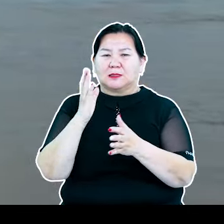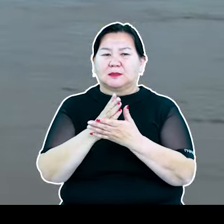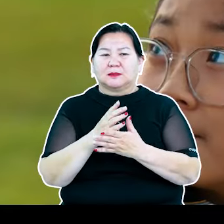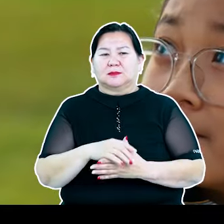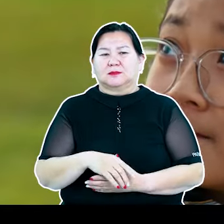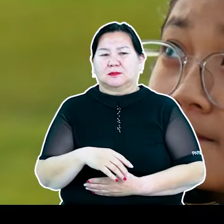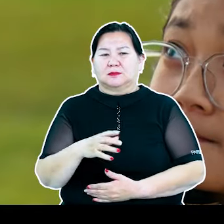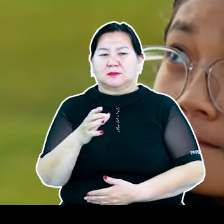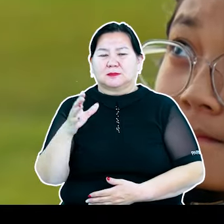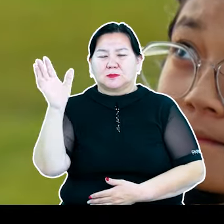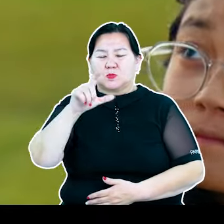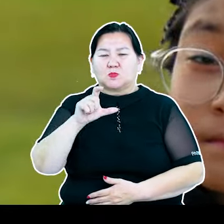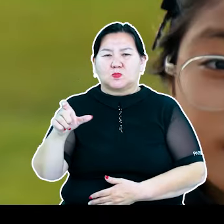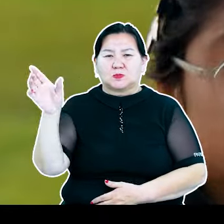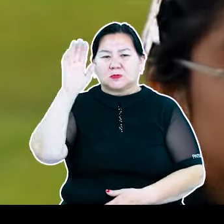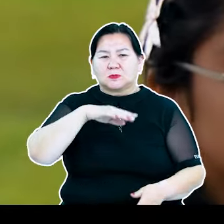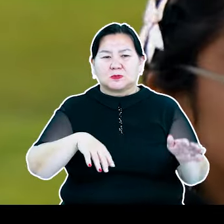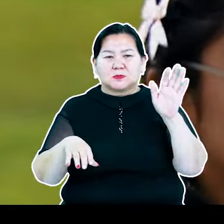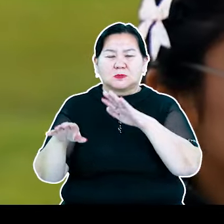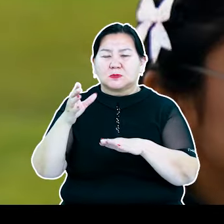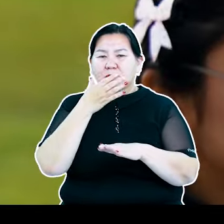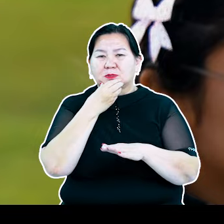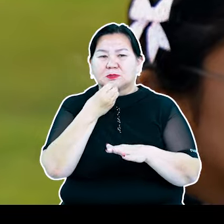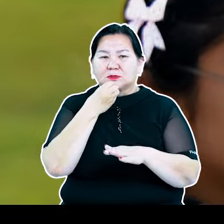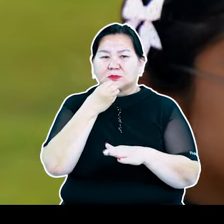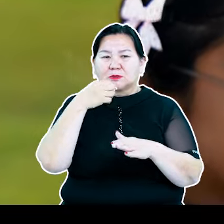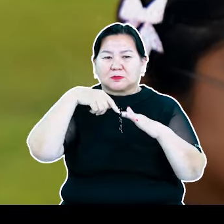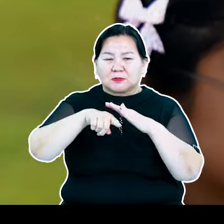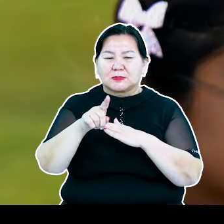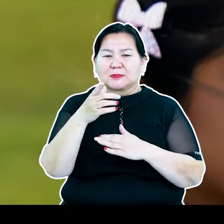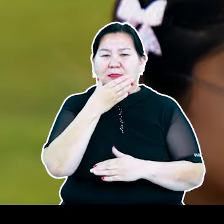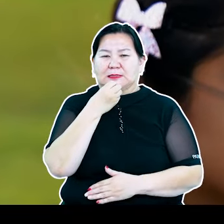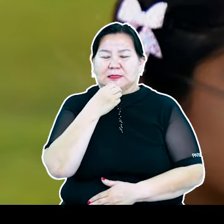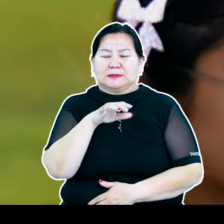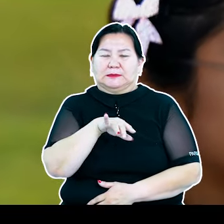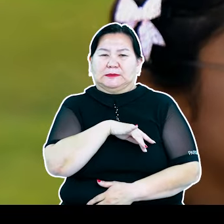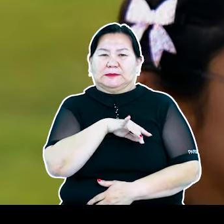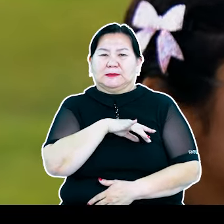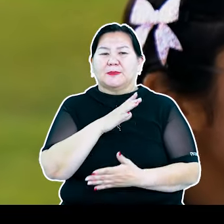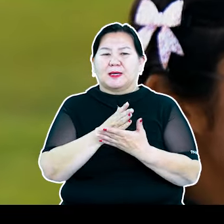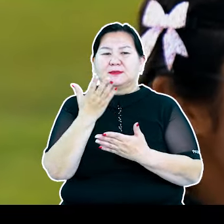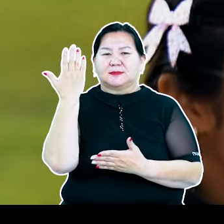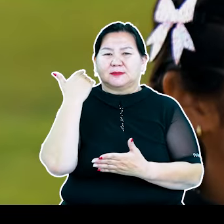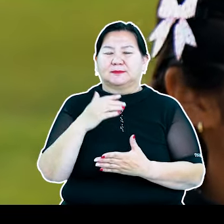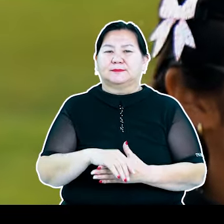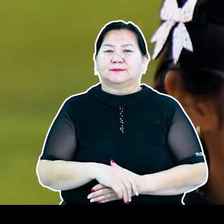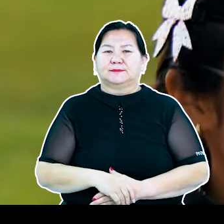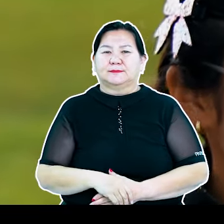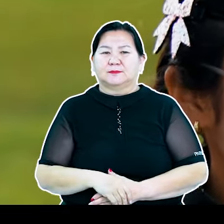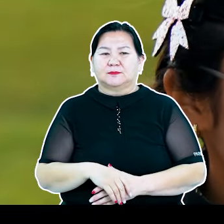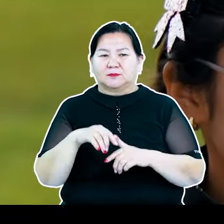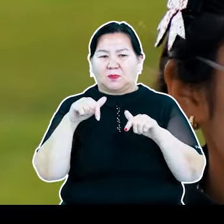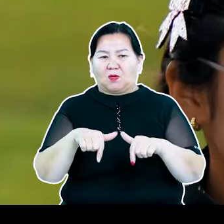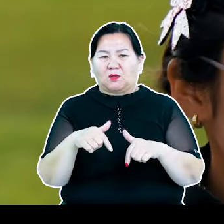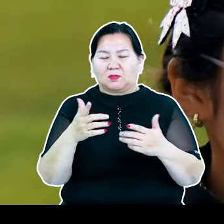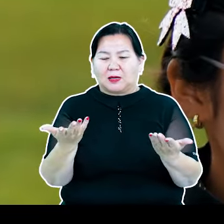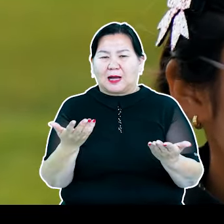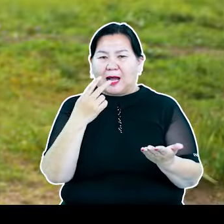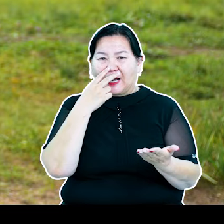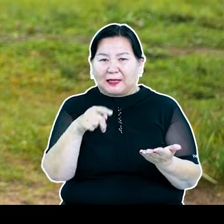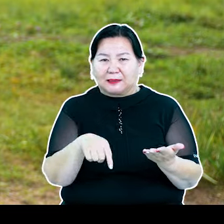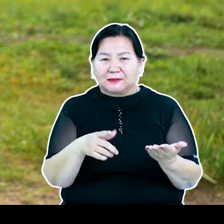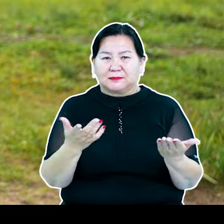эд сэлгэтч хүч бараад дотроо их л айдаг байсан юм да. Одоо тэгтлээ